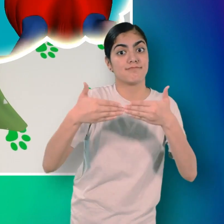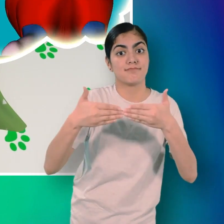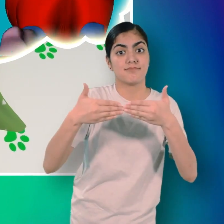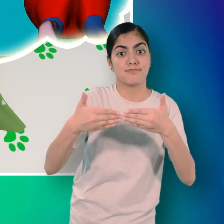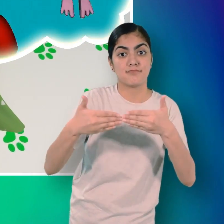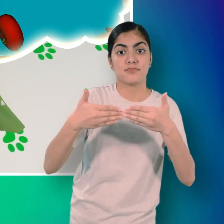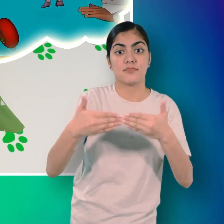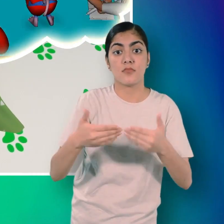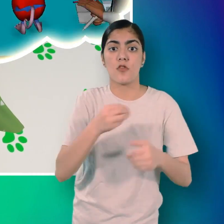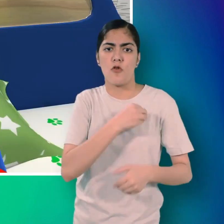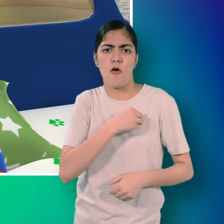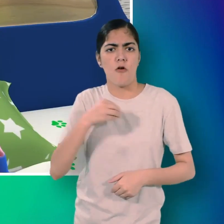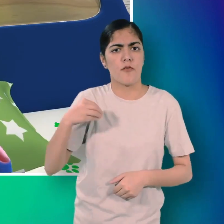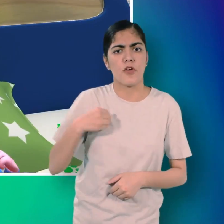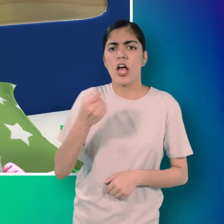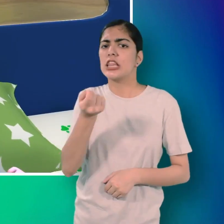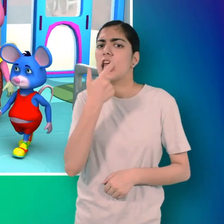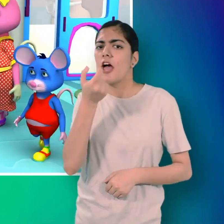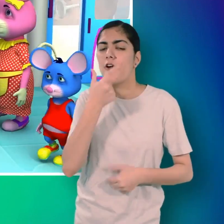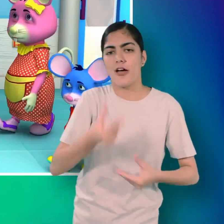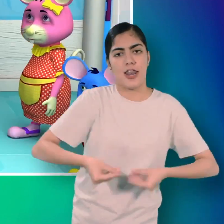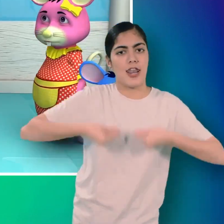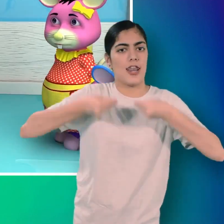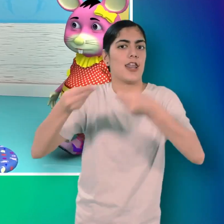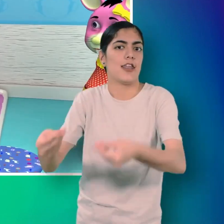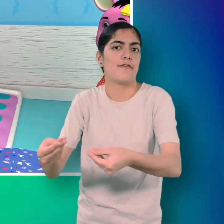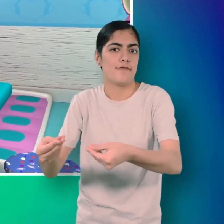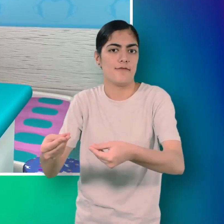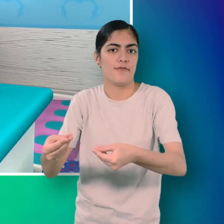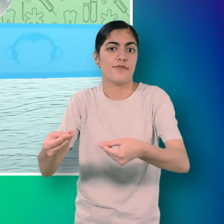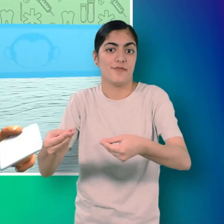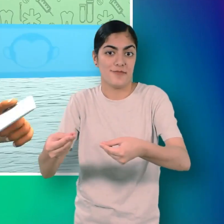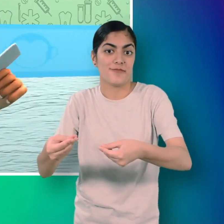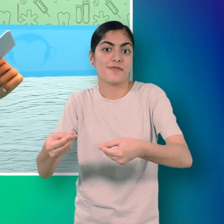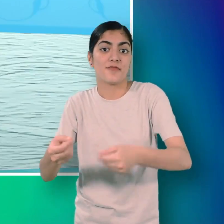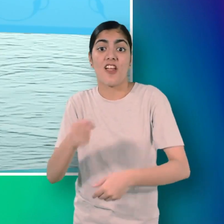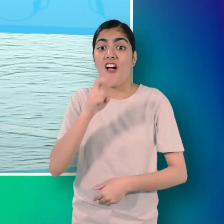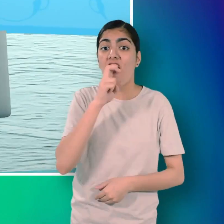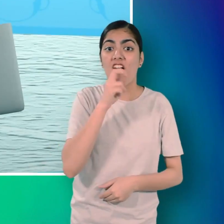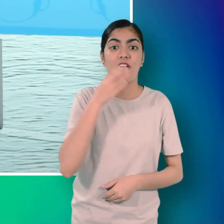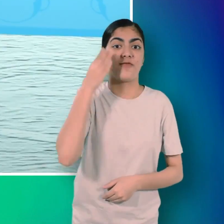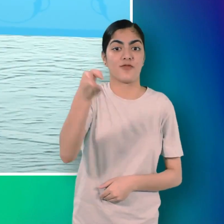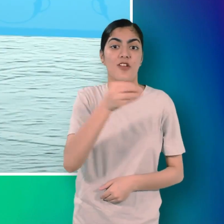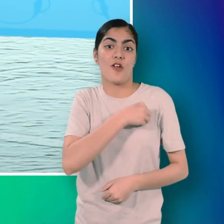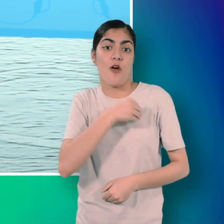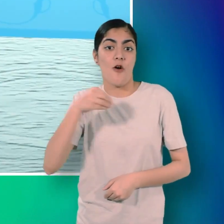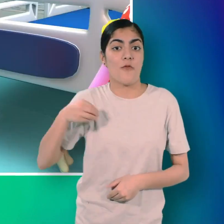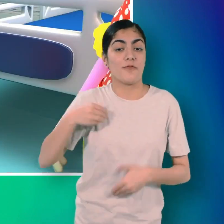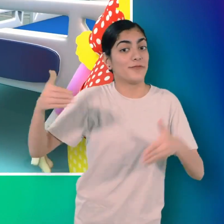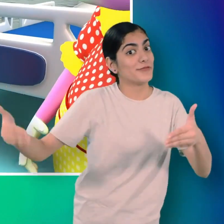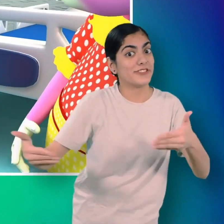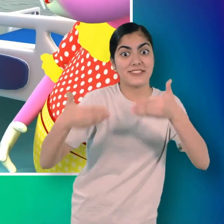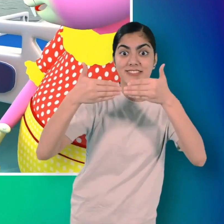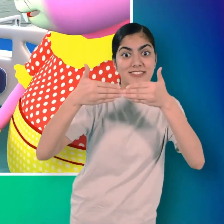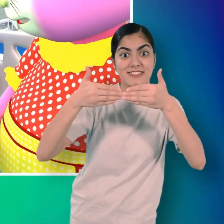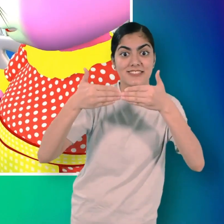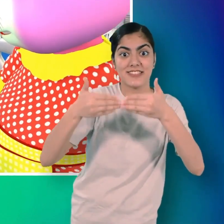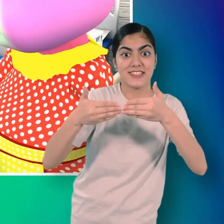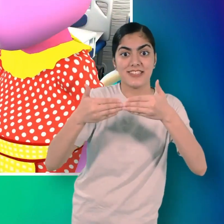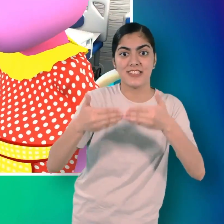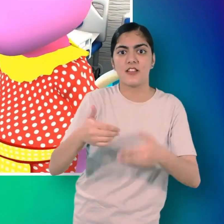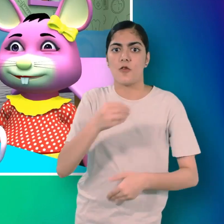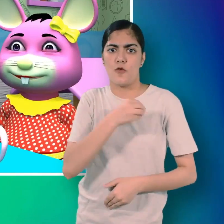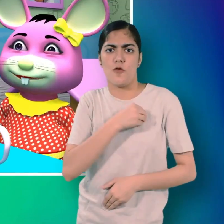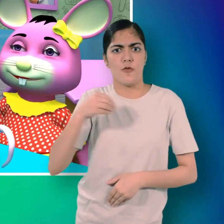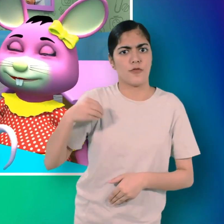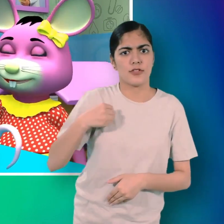गया डॉक्टर के पास, डॉक्टर ने खिलाई दवा। चूहा गया